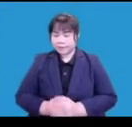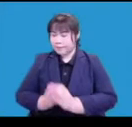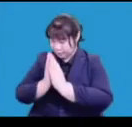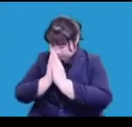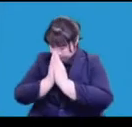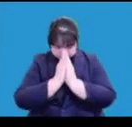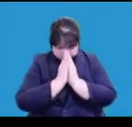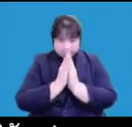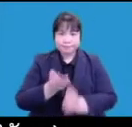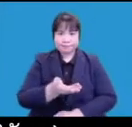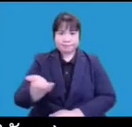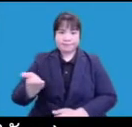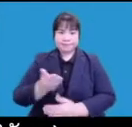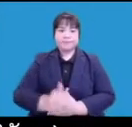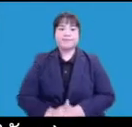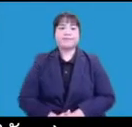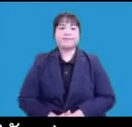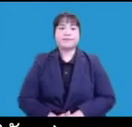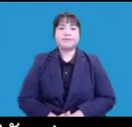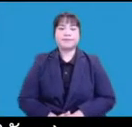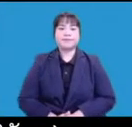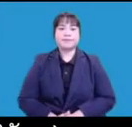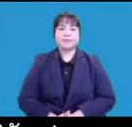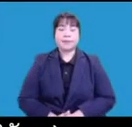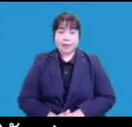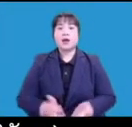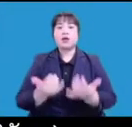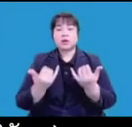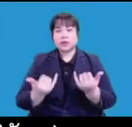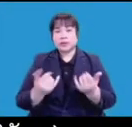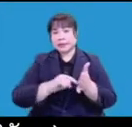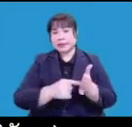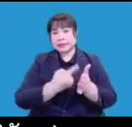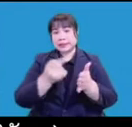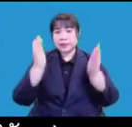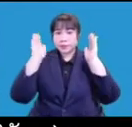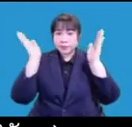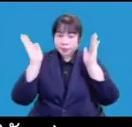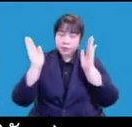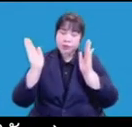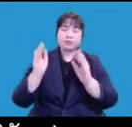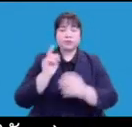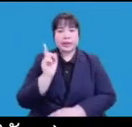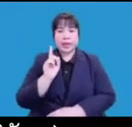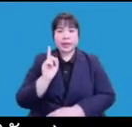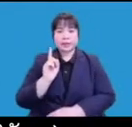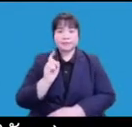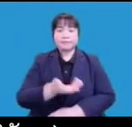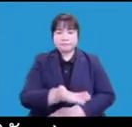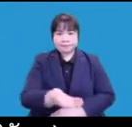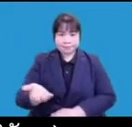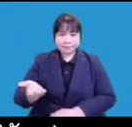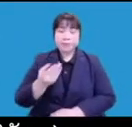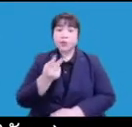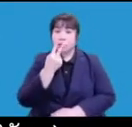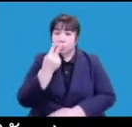านครับ ครับสวัสดีครับสำหรับช่วงแรกของการเสวนานะครับก็จะขอชวนทุกท่านย้อน